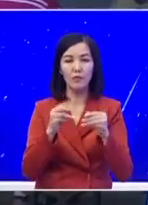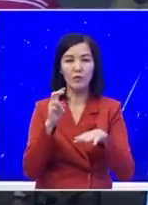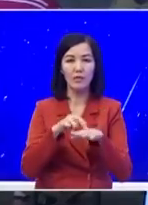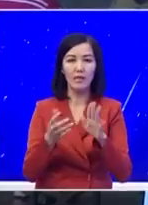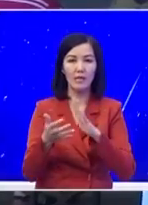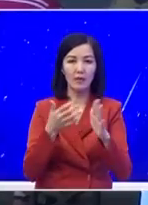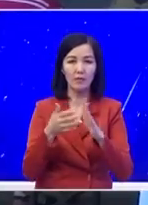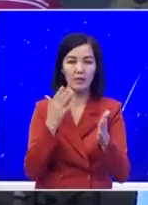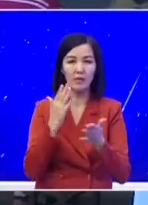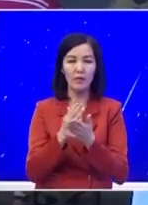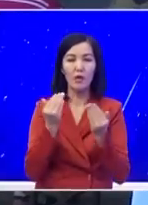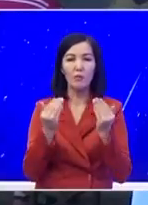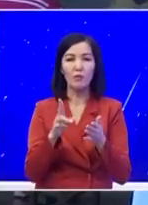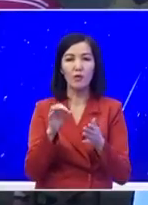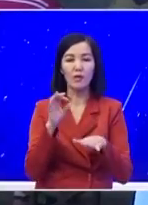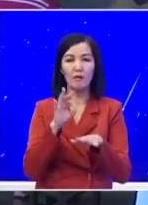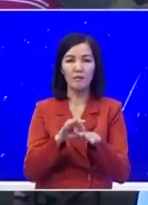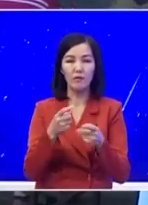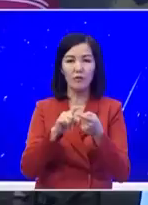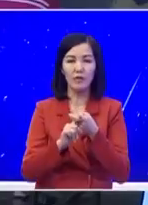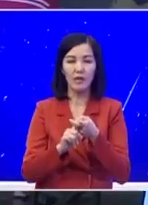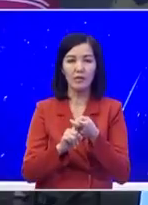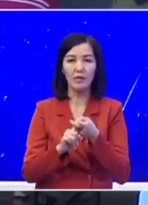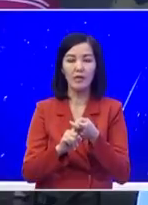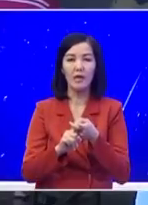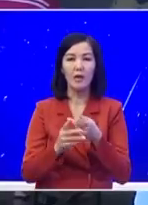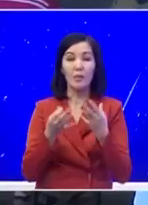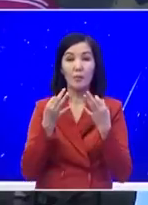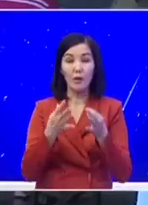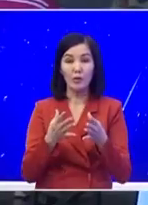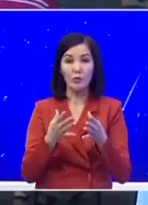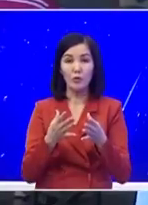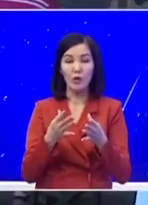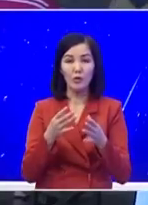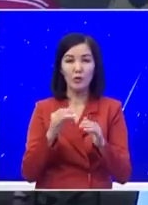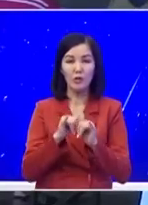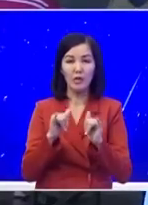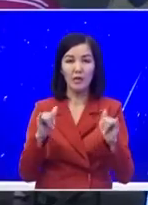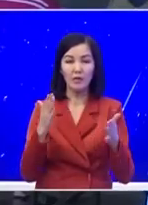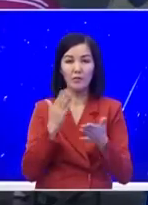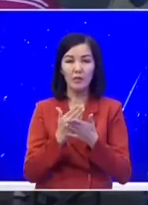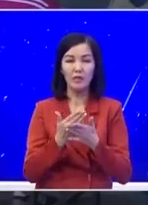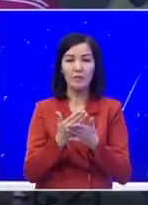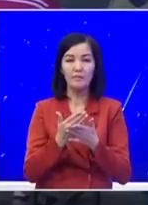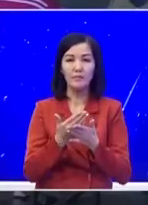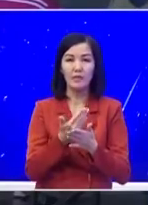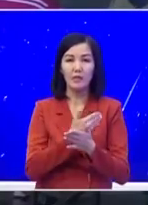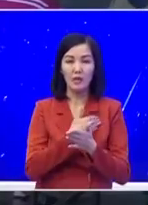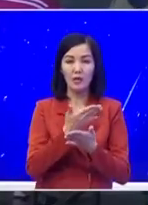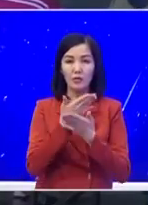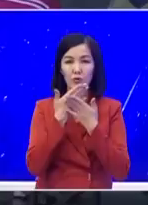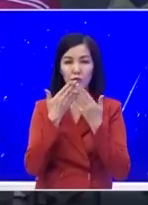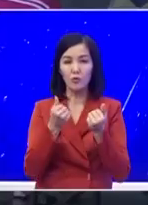да байқалады. Бүгінде коронавирус инфекциясының симптомсыз түрі таралып жатыр. Адамнан температура, жөтел, ештеңе